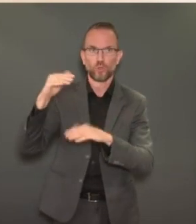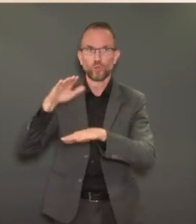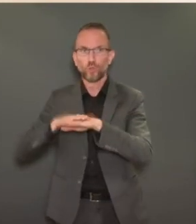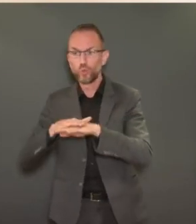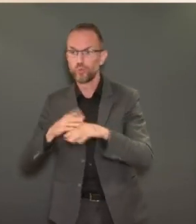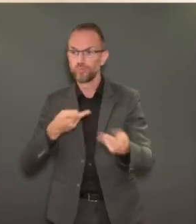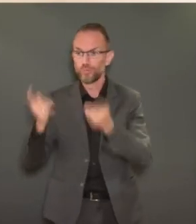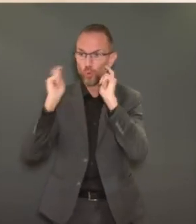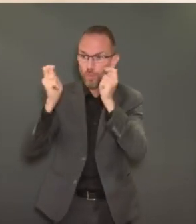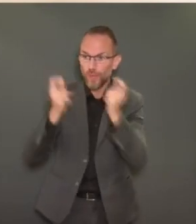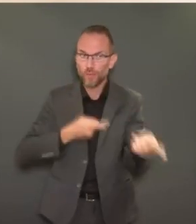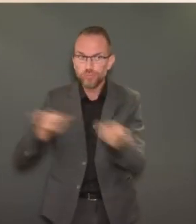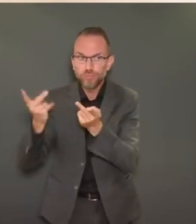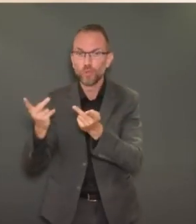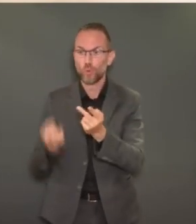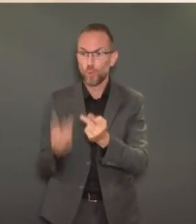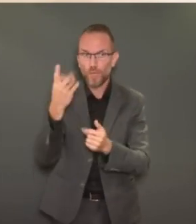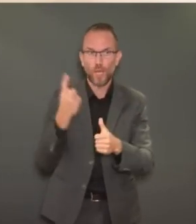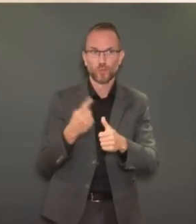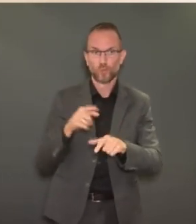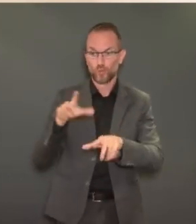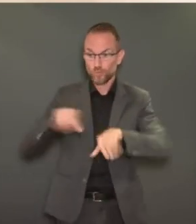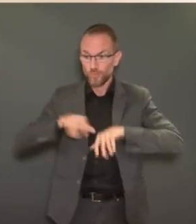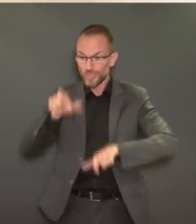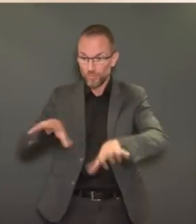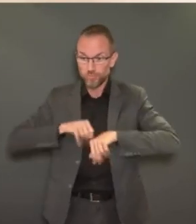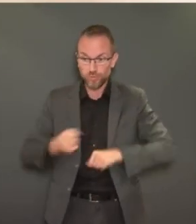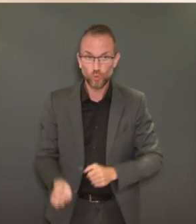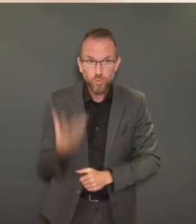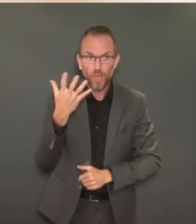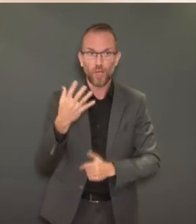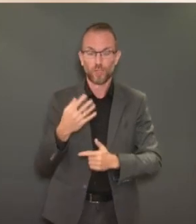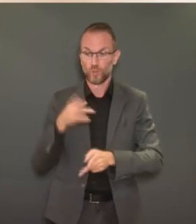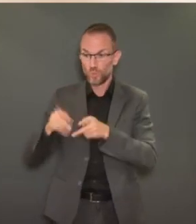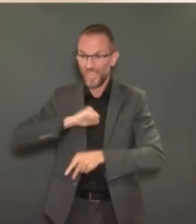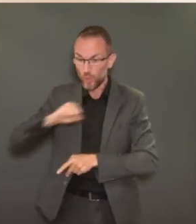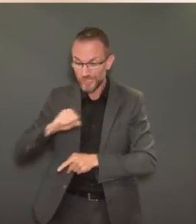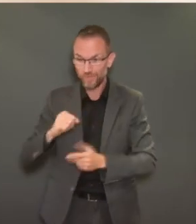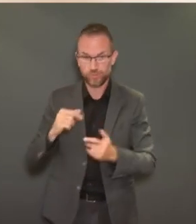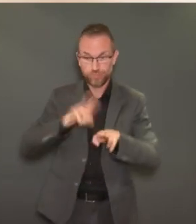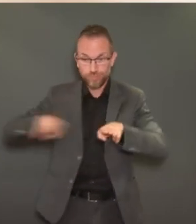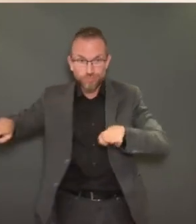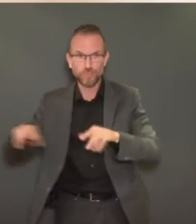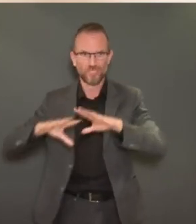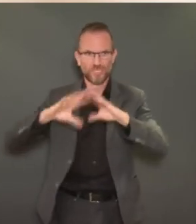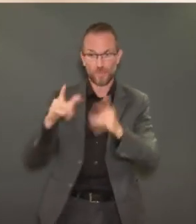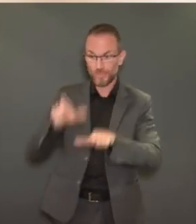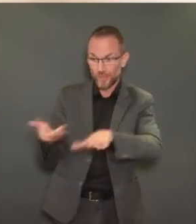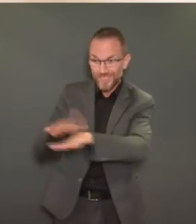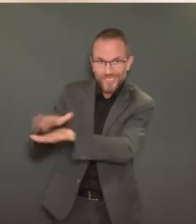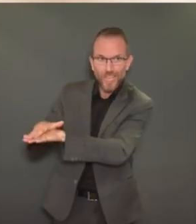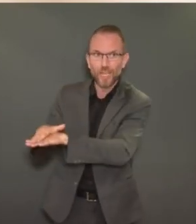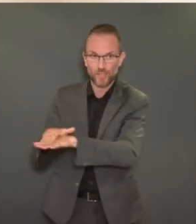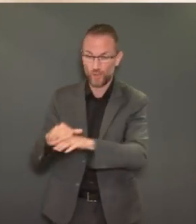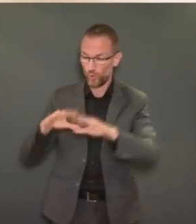nombre de personnes en soins intensifs et nombre de personnes malheureusement qui sont décédées, nous sommes nettement au-delà